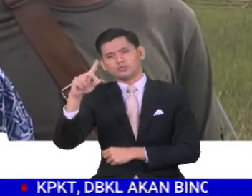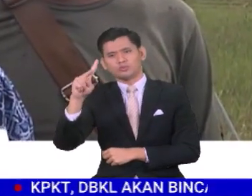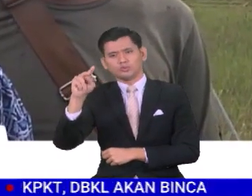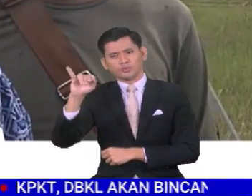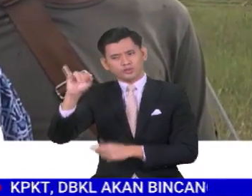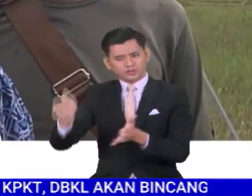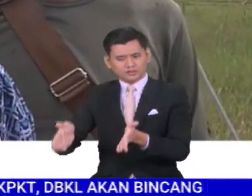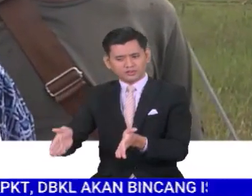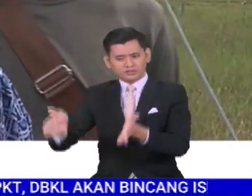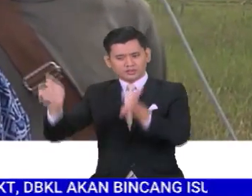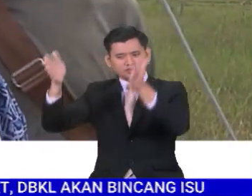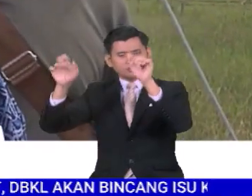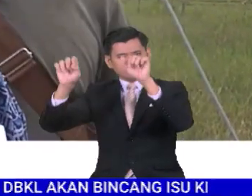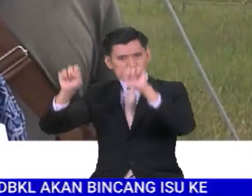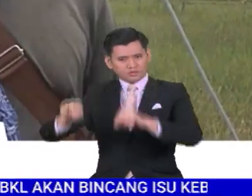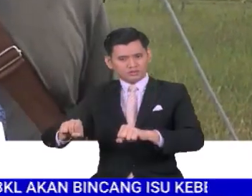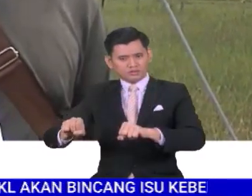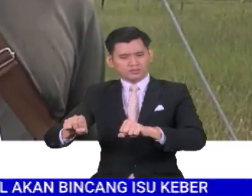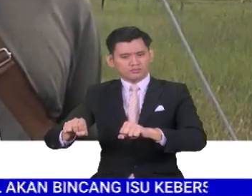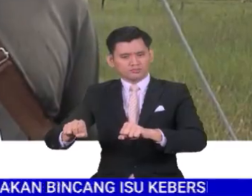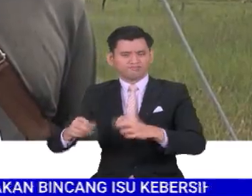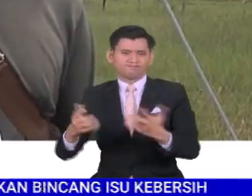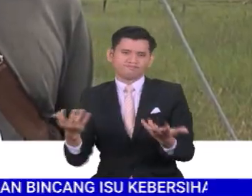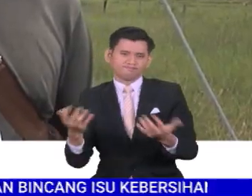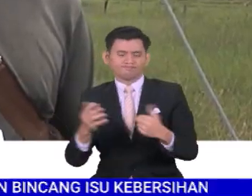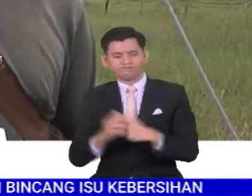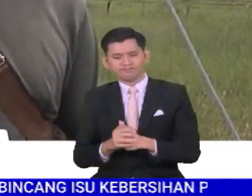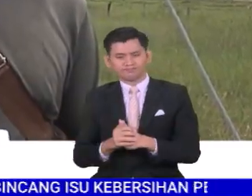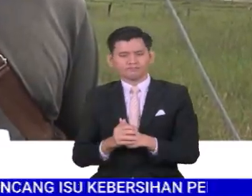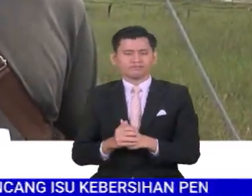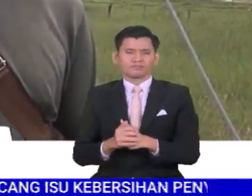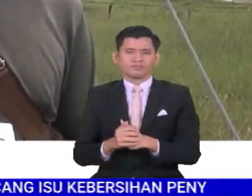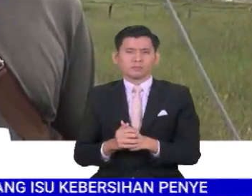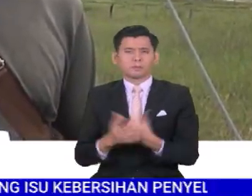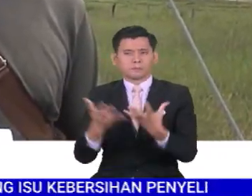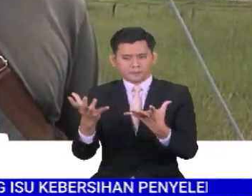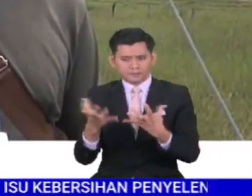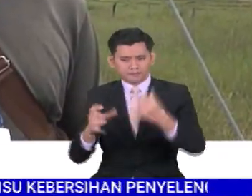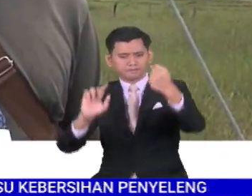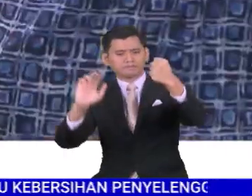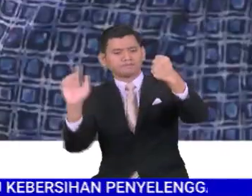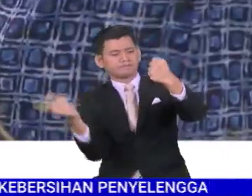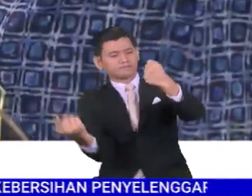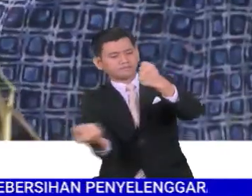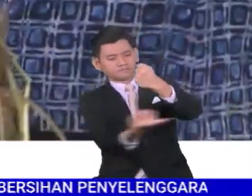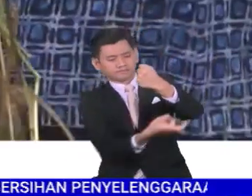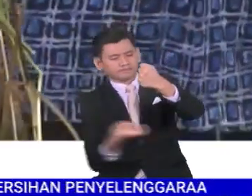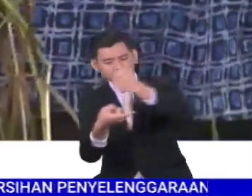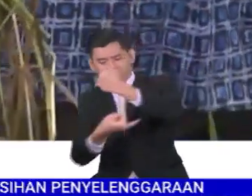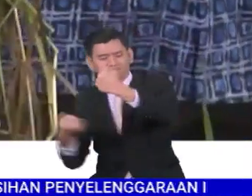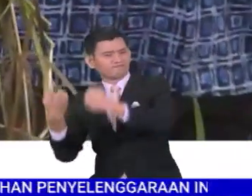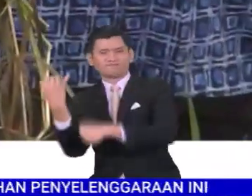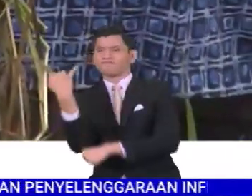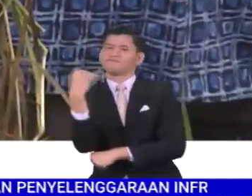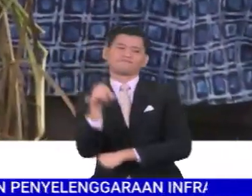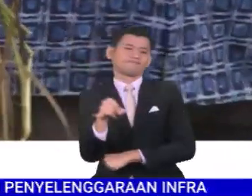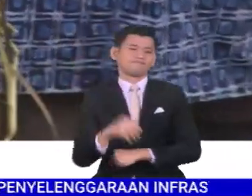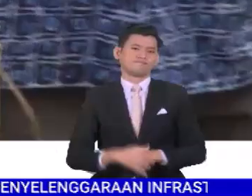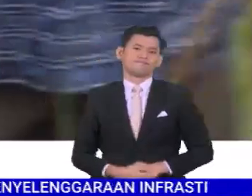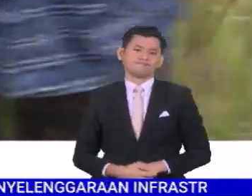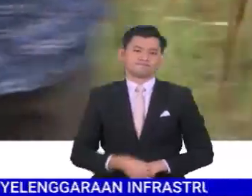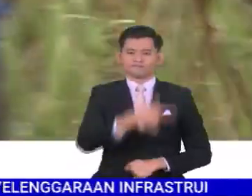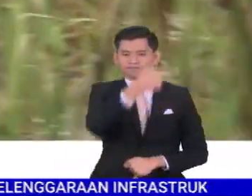lah. Berhasil juga. Nak upah. Nak. Gak galau tak balik. Bapa tu benar boleh kena. Dah